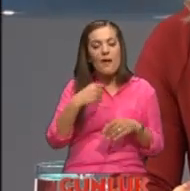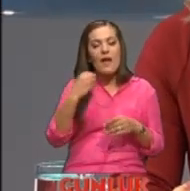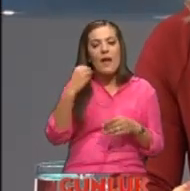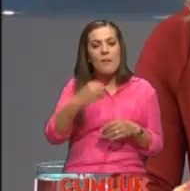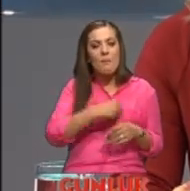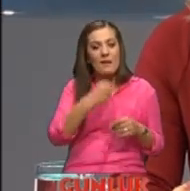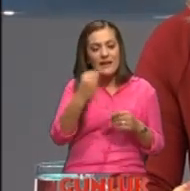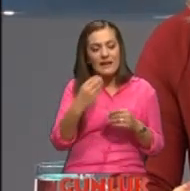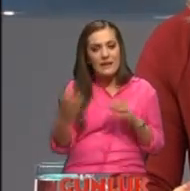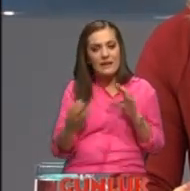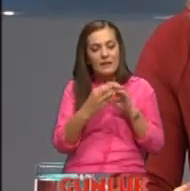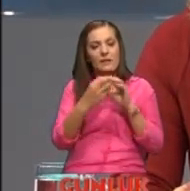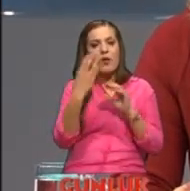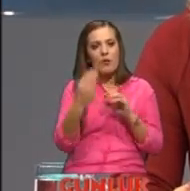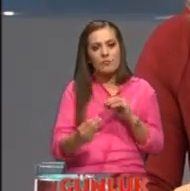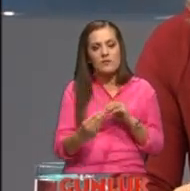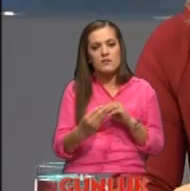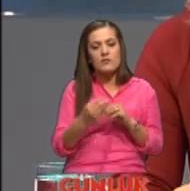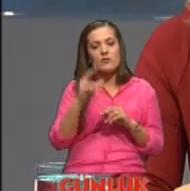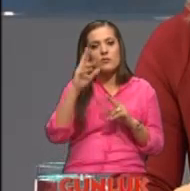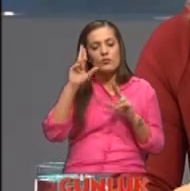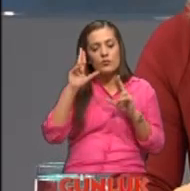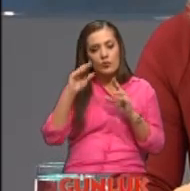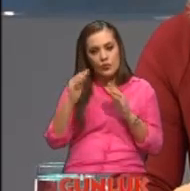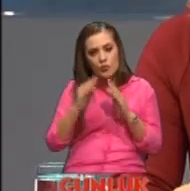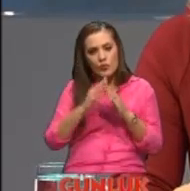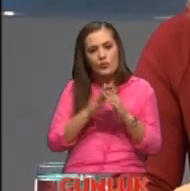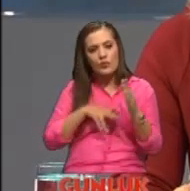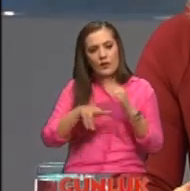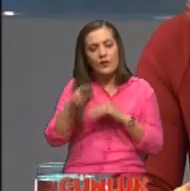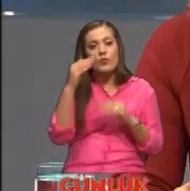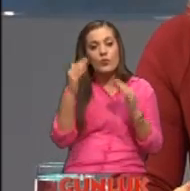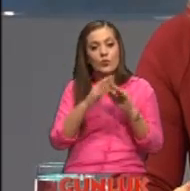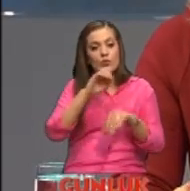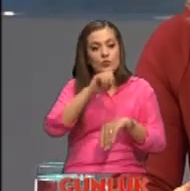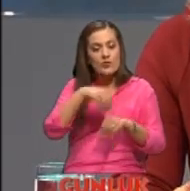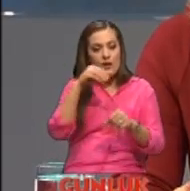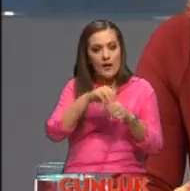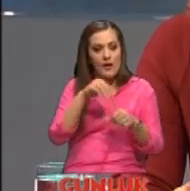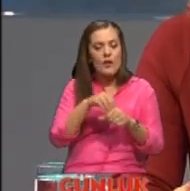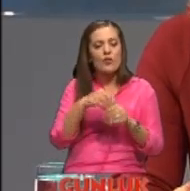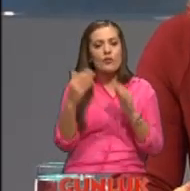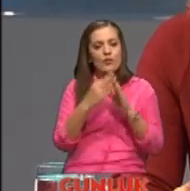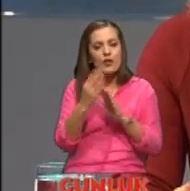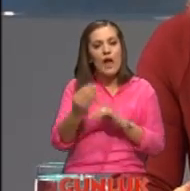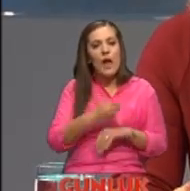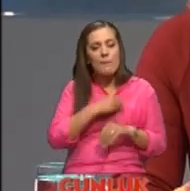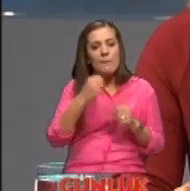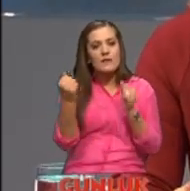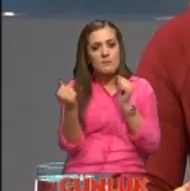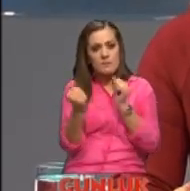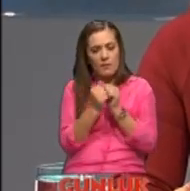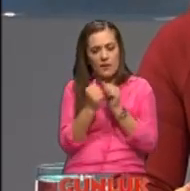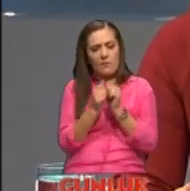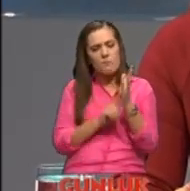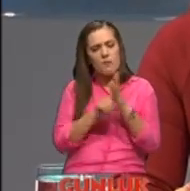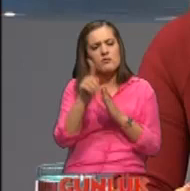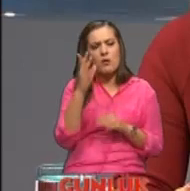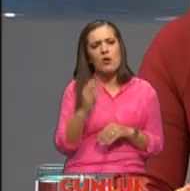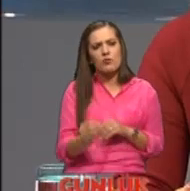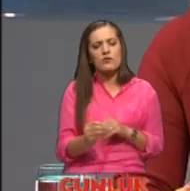iyi yerleştirilmesi ve uygun teknikle, uygun sürede, uygun şekilde emmesiyle beraber